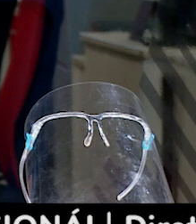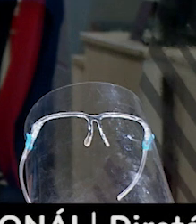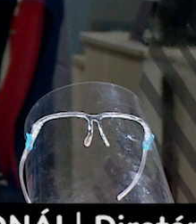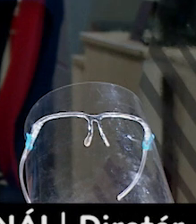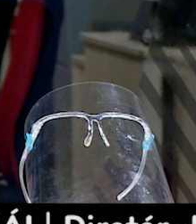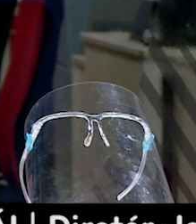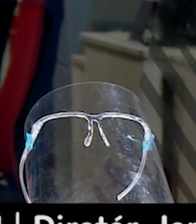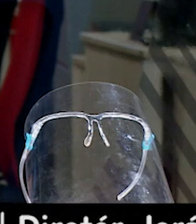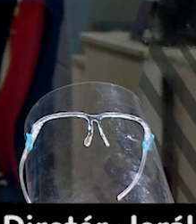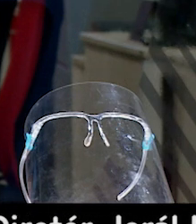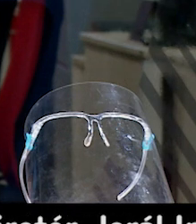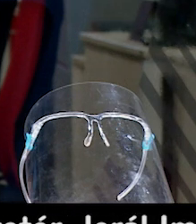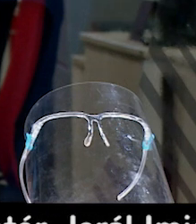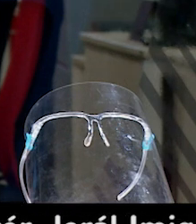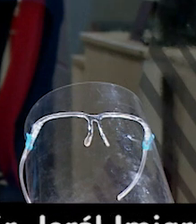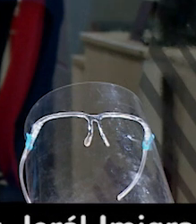sidau hetang.